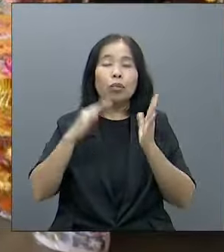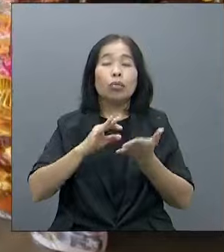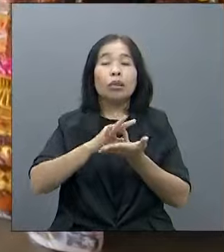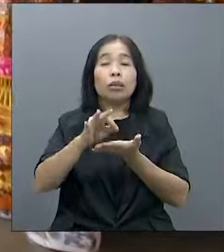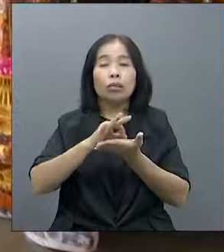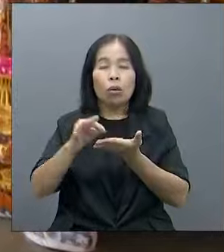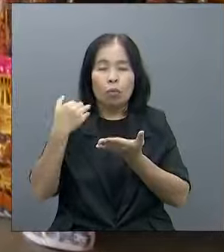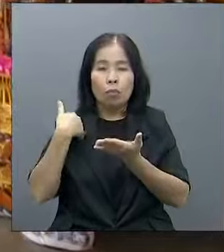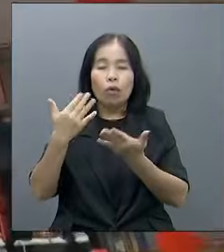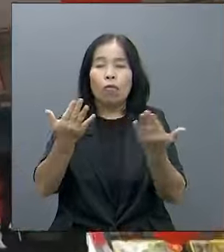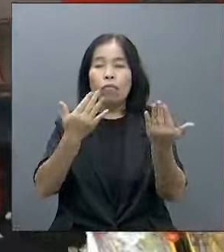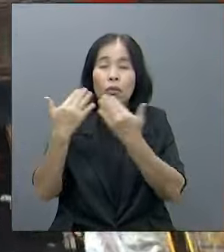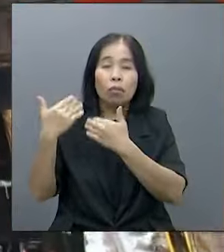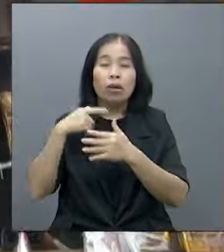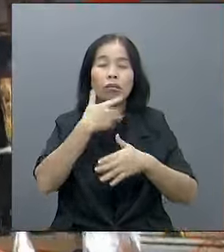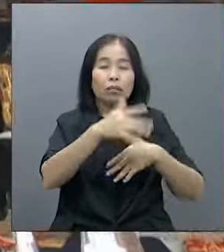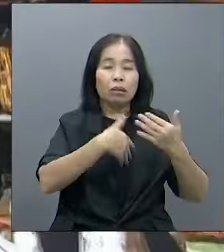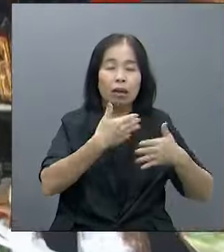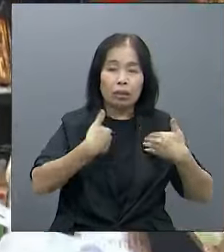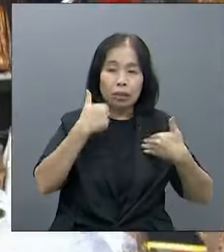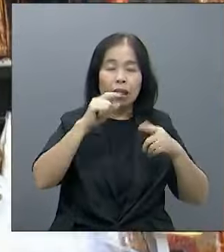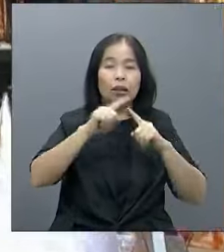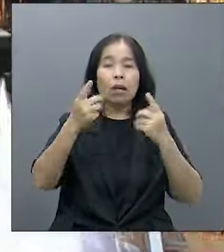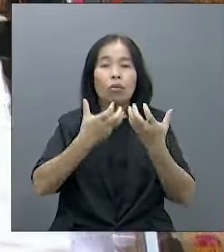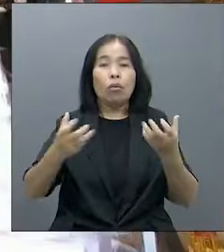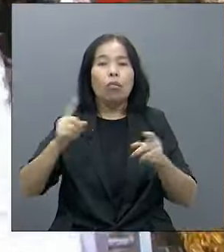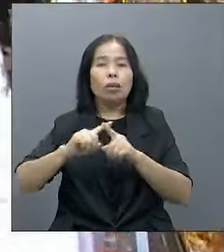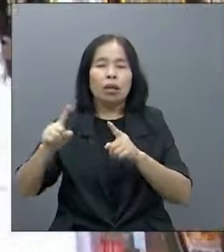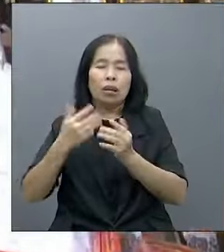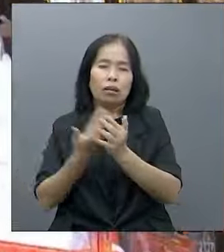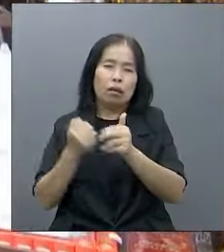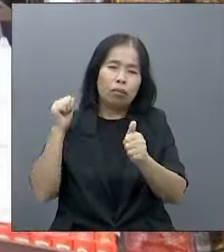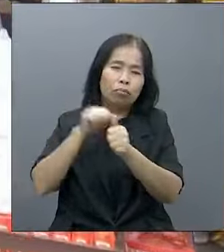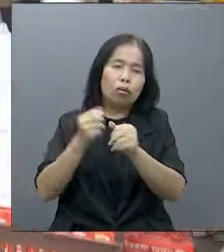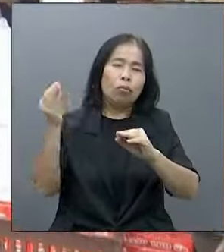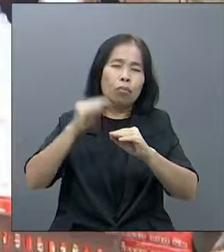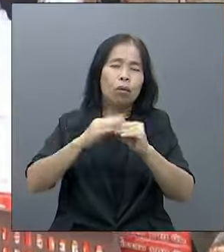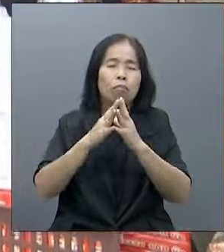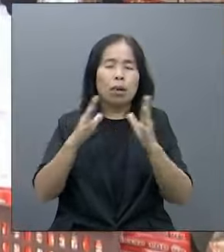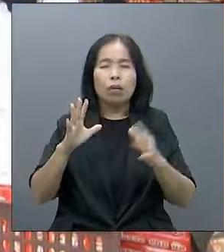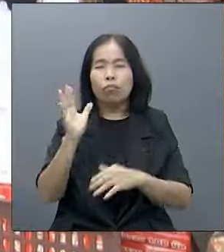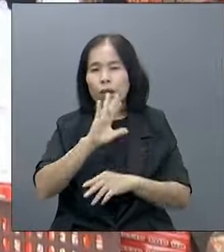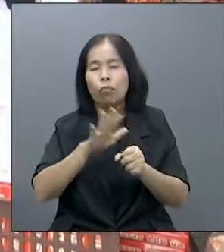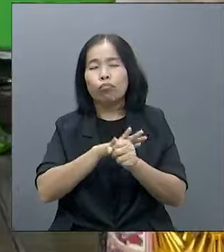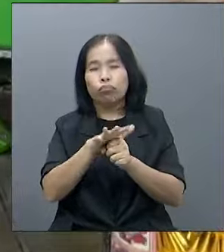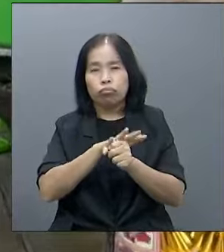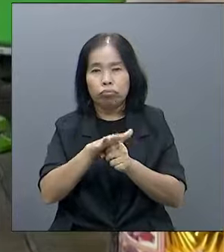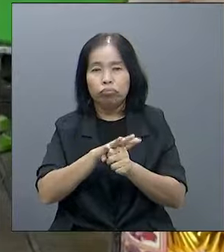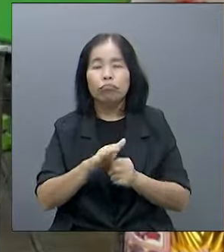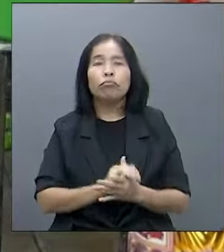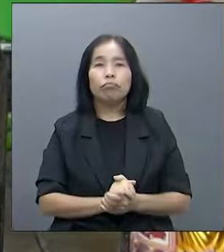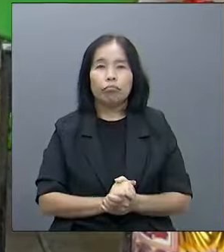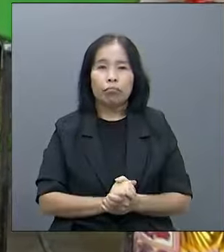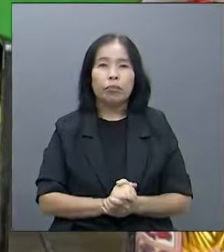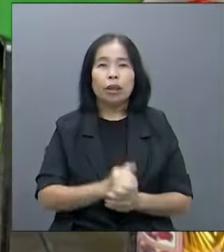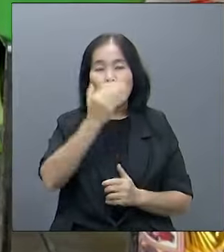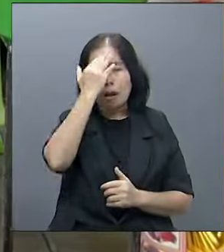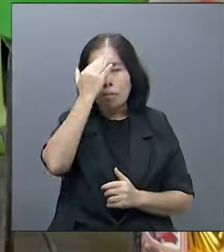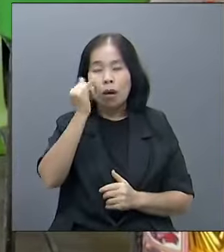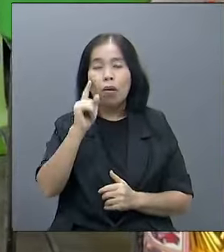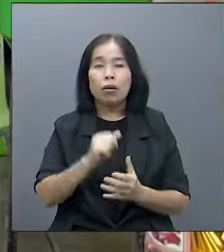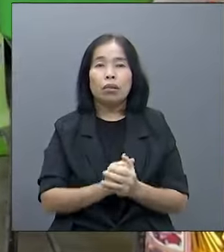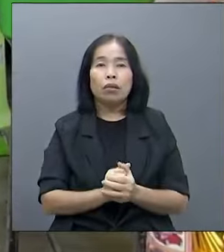แม้ว่าเราจะคึกคักก็จริงแต่สินค้าบางอย่างก็อยากให้มันควบคุมหน่อยนะไม่อยากให้มันแพงมาก ใช่ค่ะนะคะเพราะว่าจริงๆแล้วเนี่ย